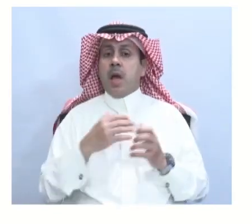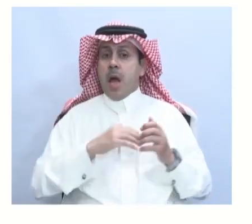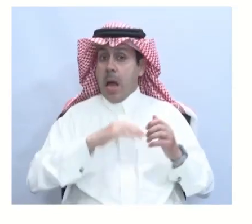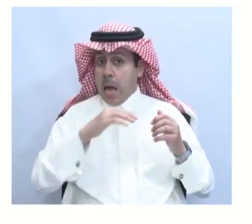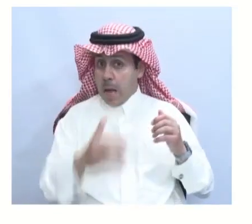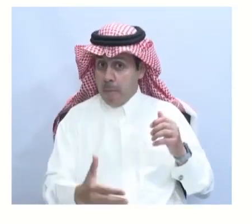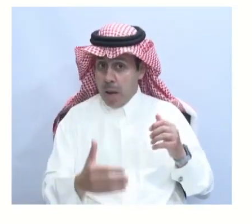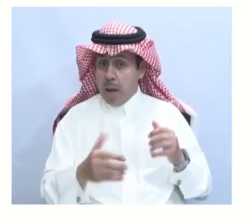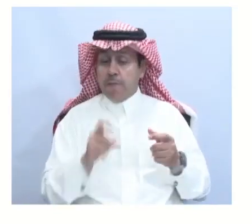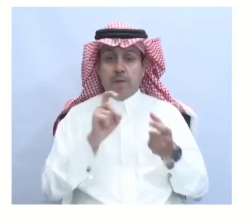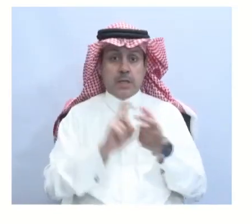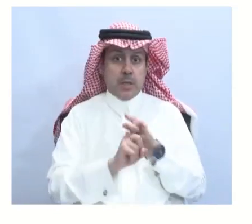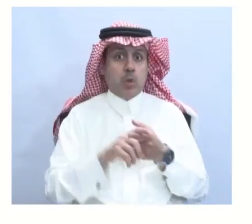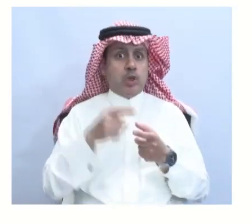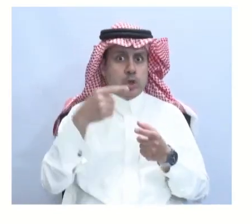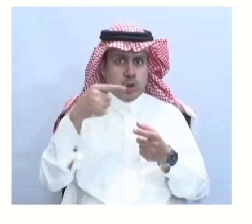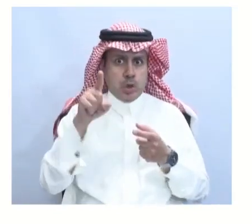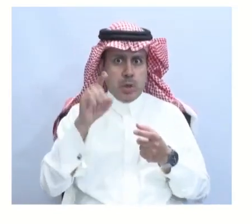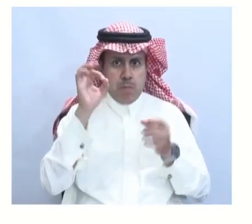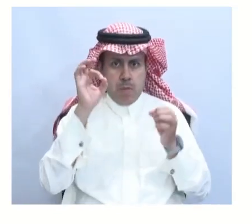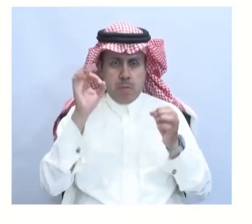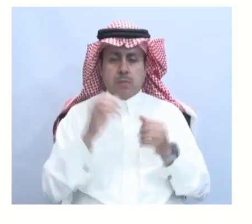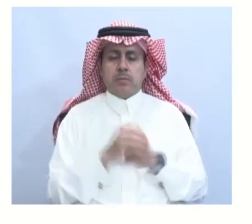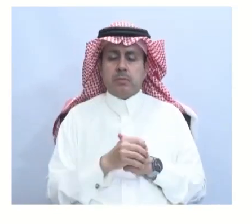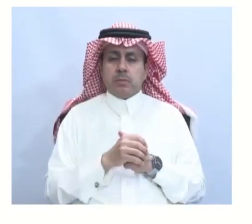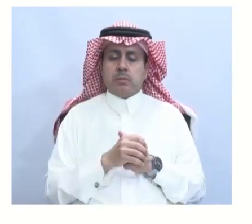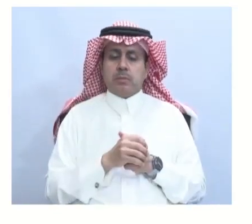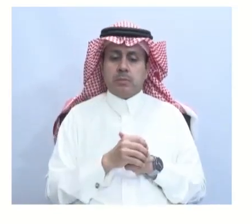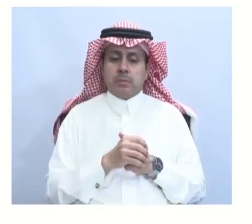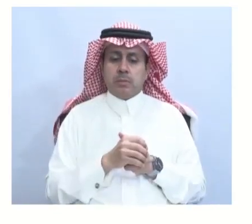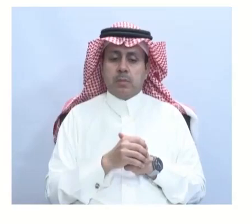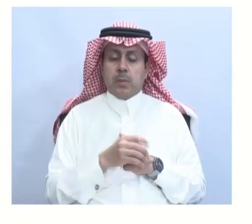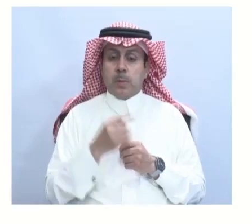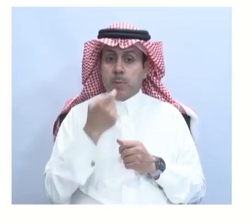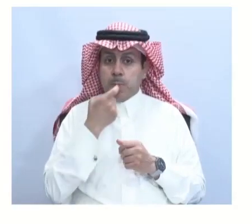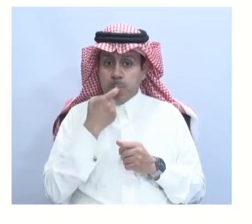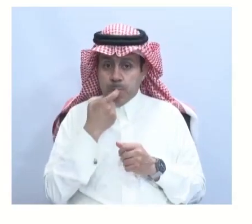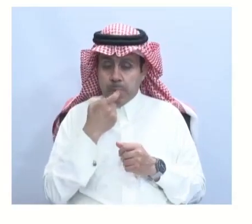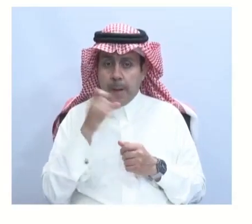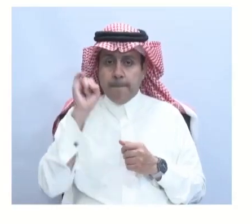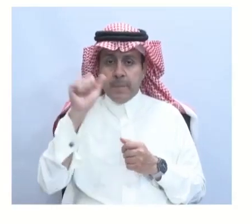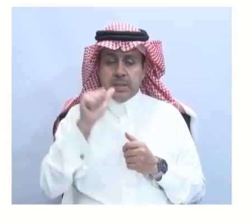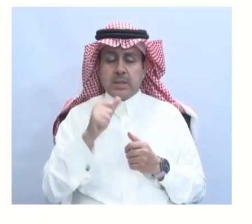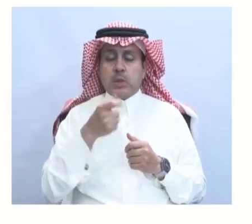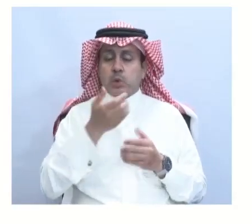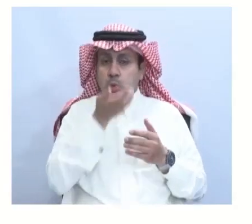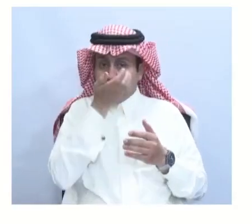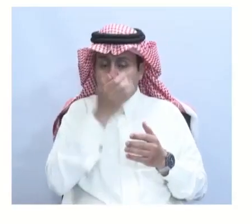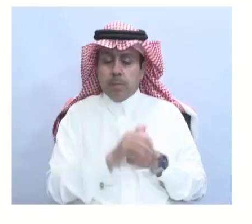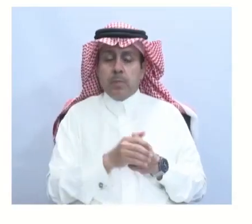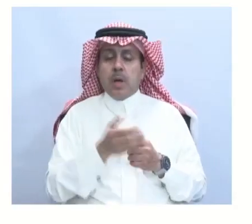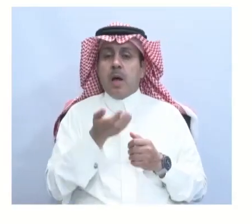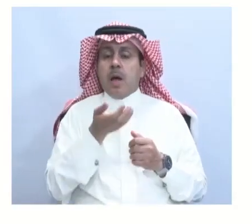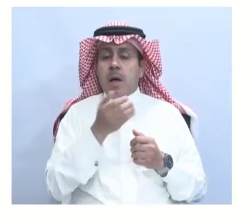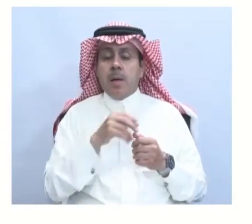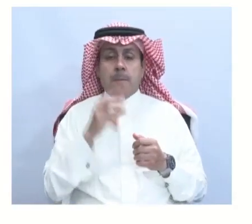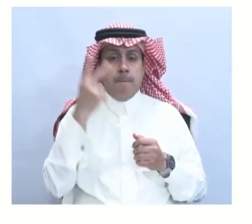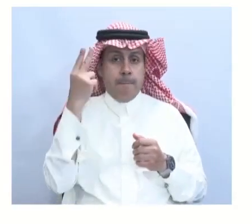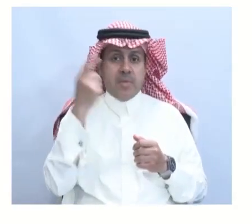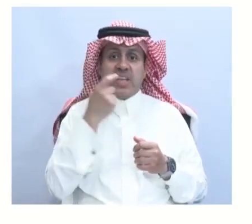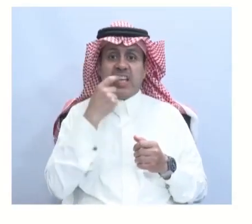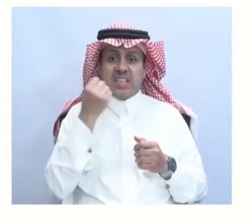في نكاح صحيح اذا هذا هو تعريف الرضاع نقول مص او شرب من دون